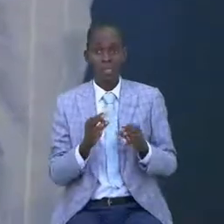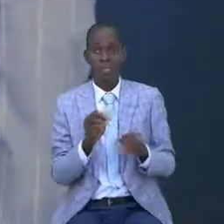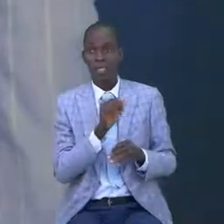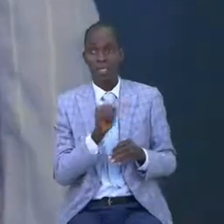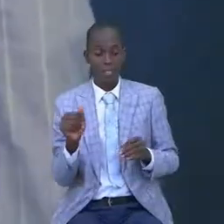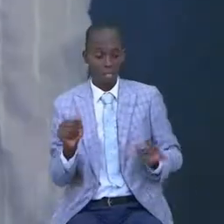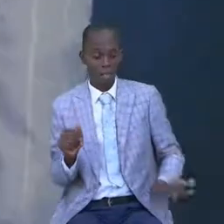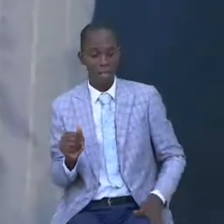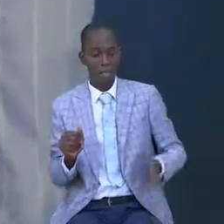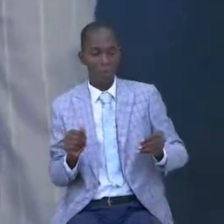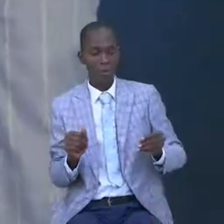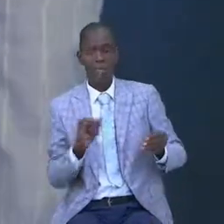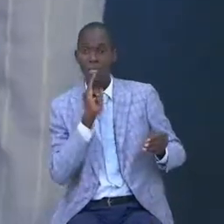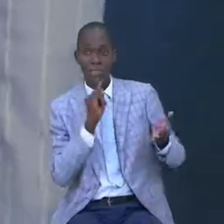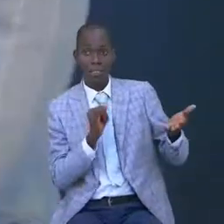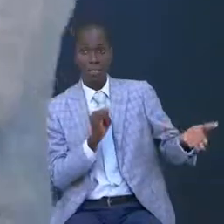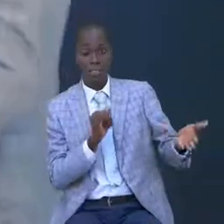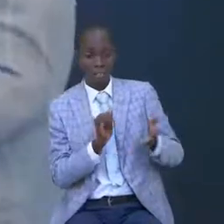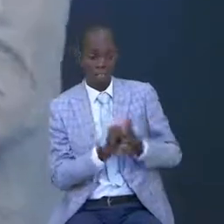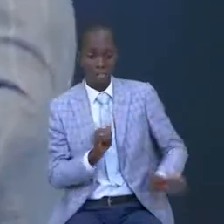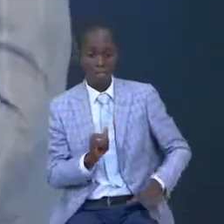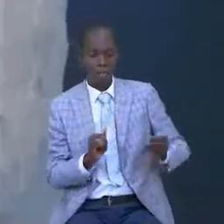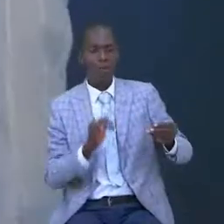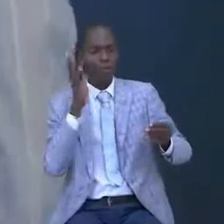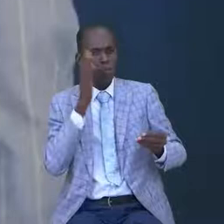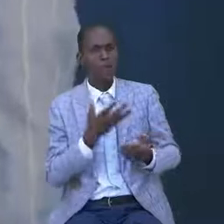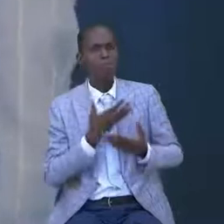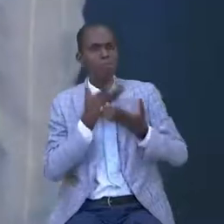du salut? Si le chien